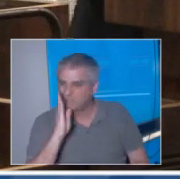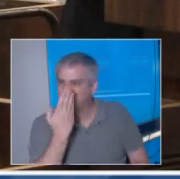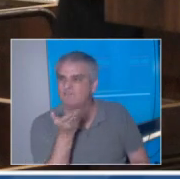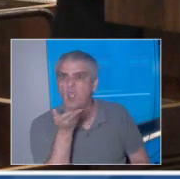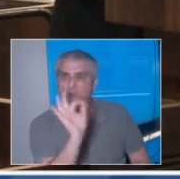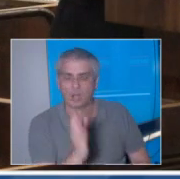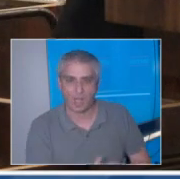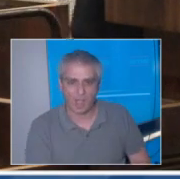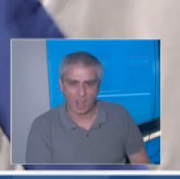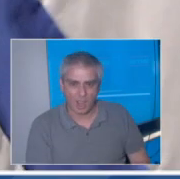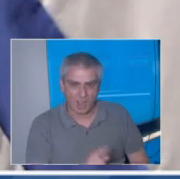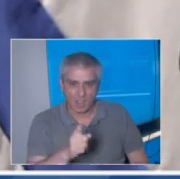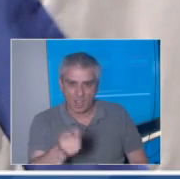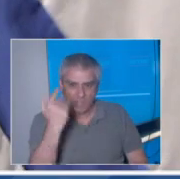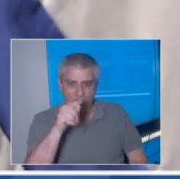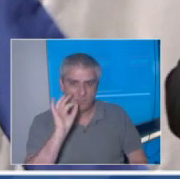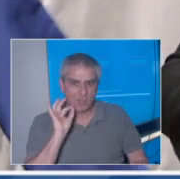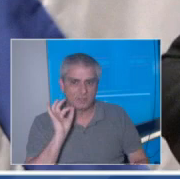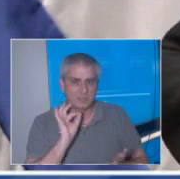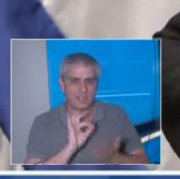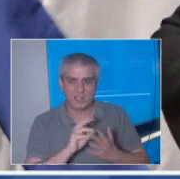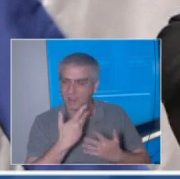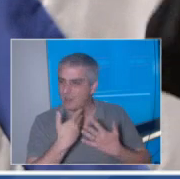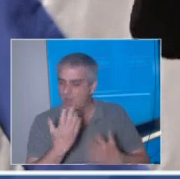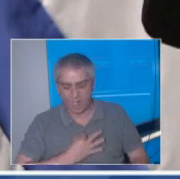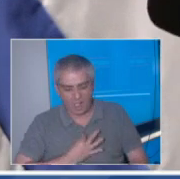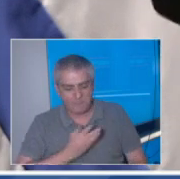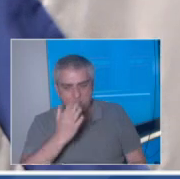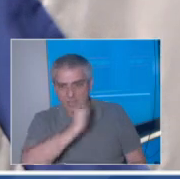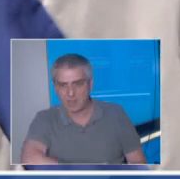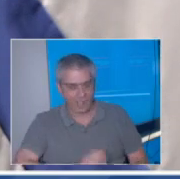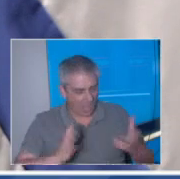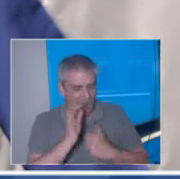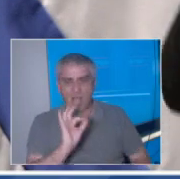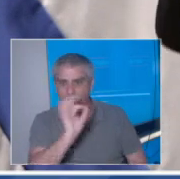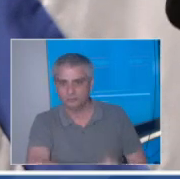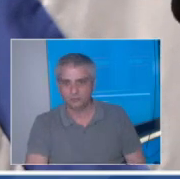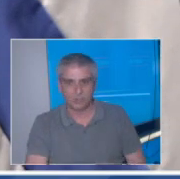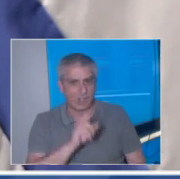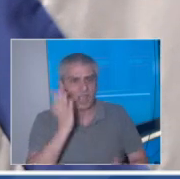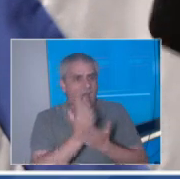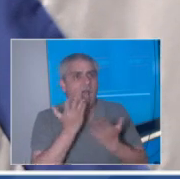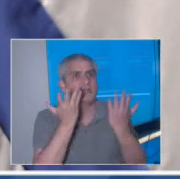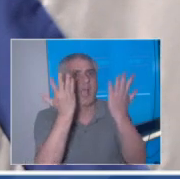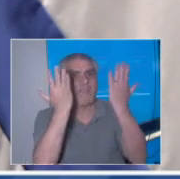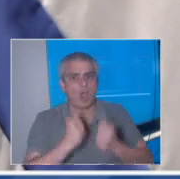הצביעות שלך, עד איפה היא מגיעה? חוסר האכפתיות שלך לעם שלך, עד איפה הוא